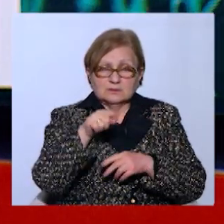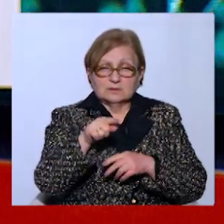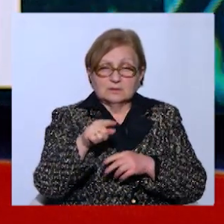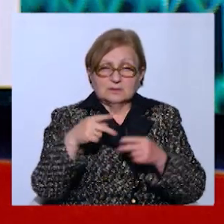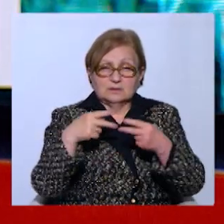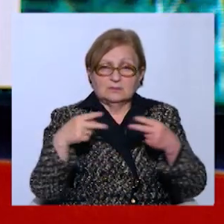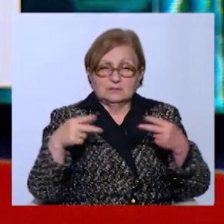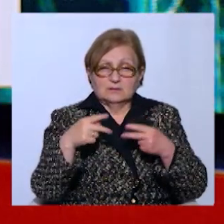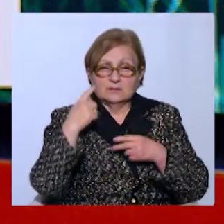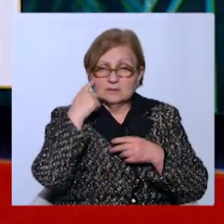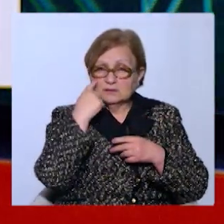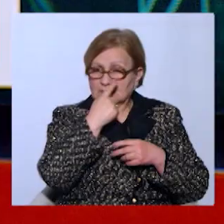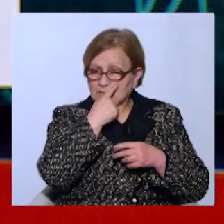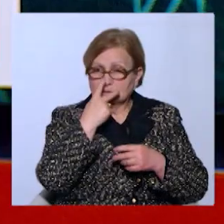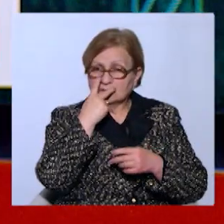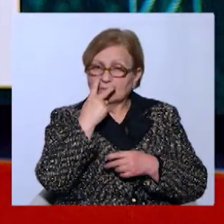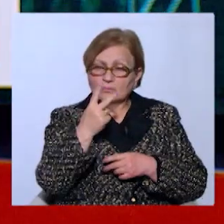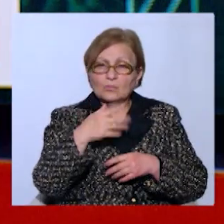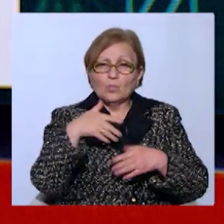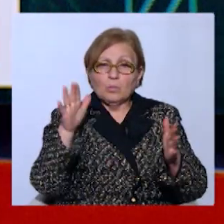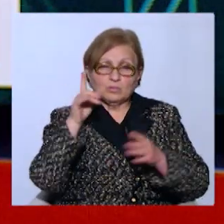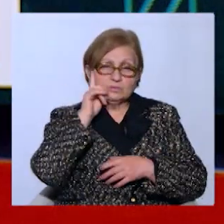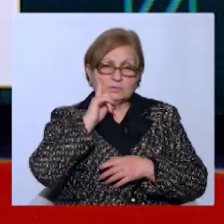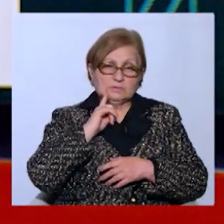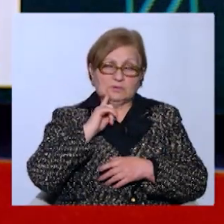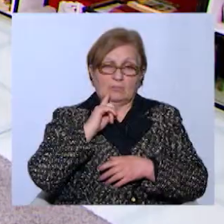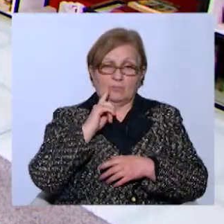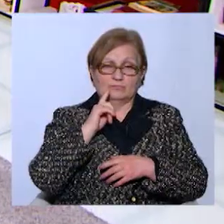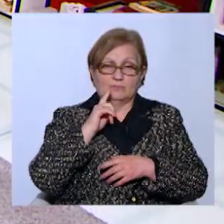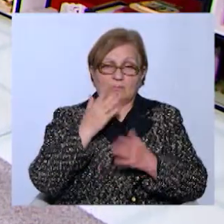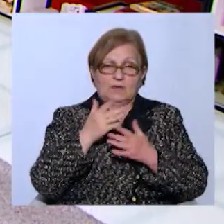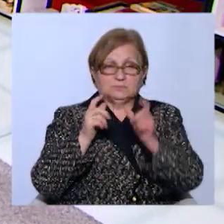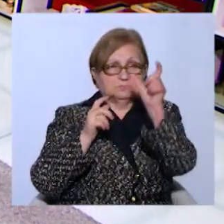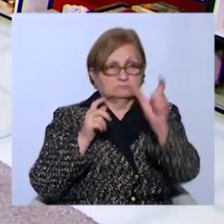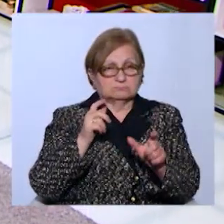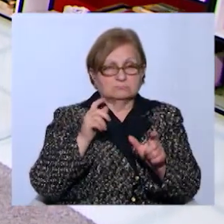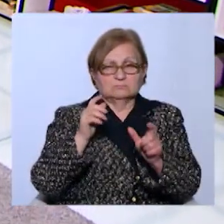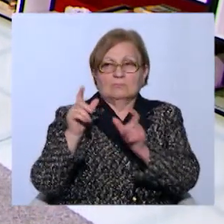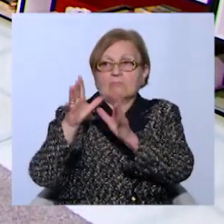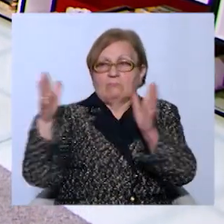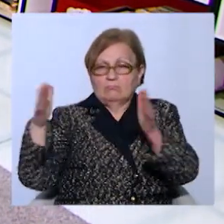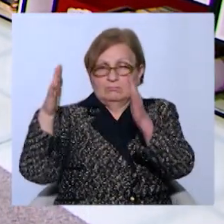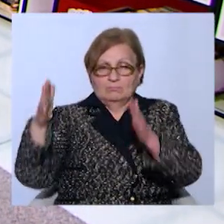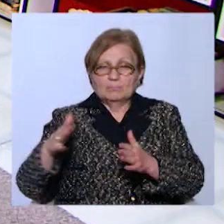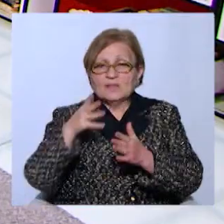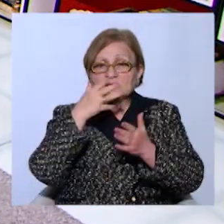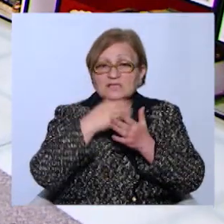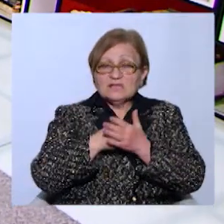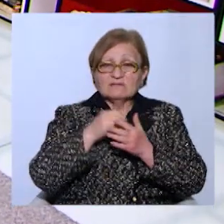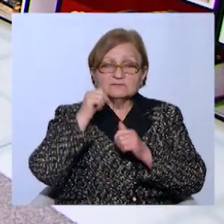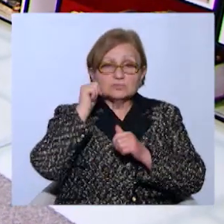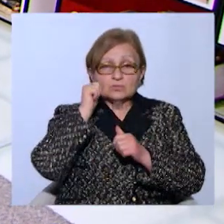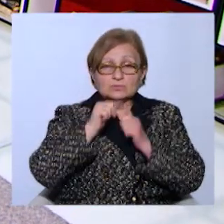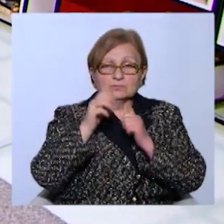ფარდობა თვალისთვის უფრო ლამაზად აღსაქმელია, უფრო ლამაზია. და შესაბამისად, თავიანთი არქიტექტურული ძეგლების შექმნის